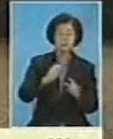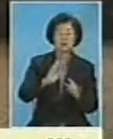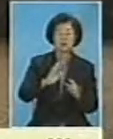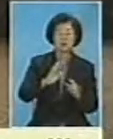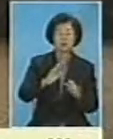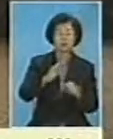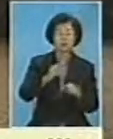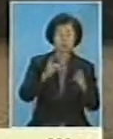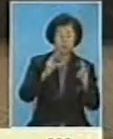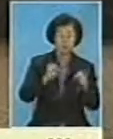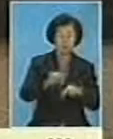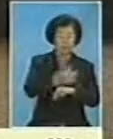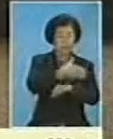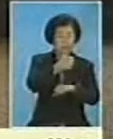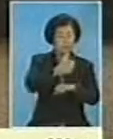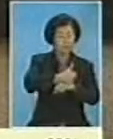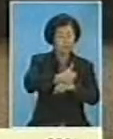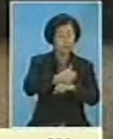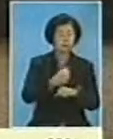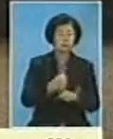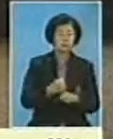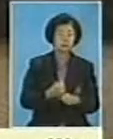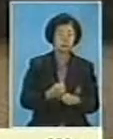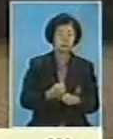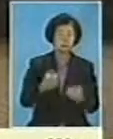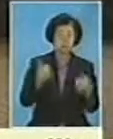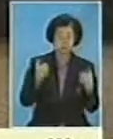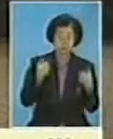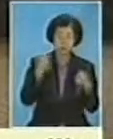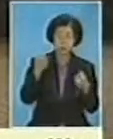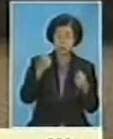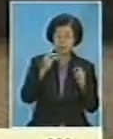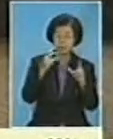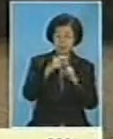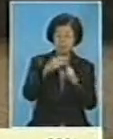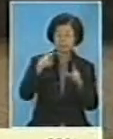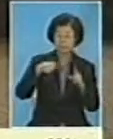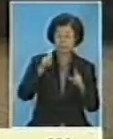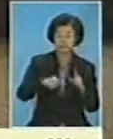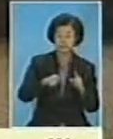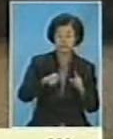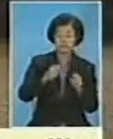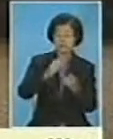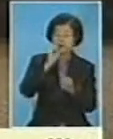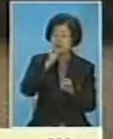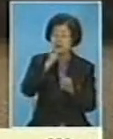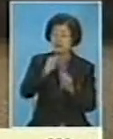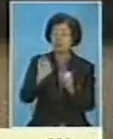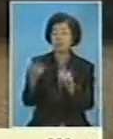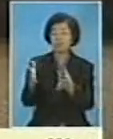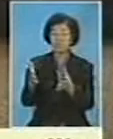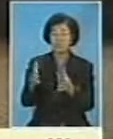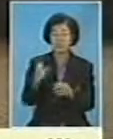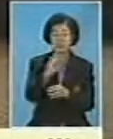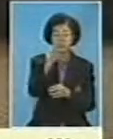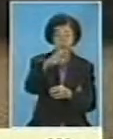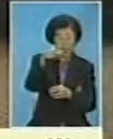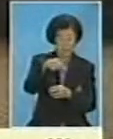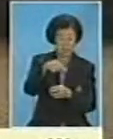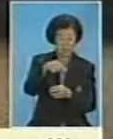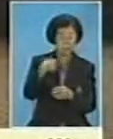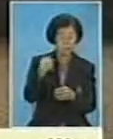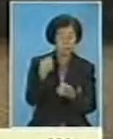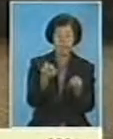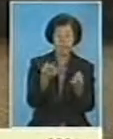งตำแหน่งทางการเมืองได้มีคำพิพากษายกฟ้อง สภาแห่งนี้จะมีมาตรการใดมาเยียวย